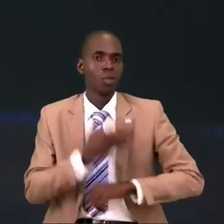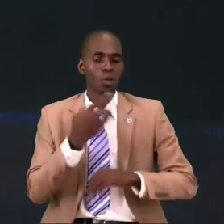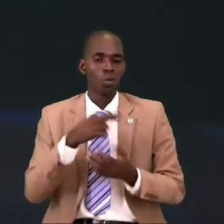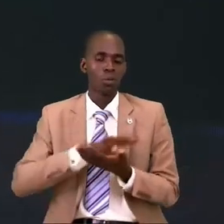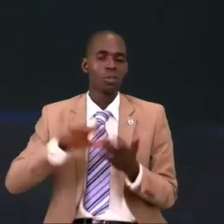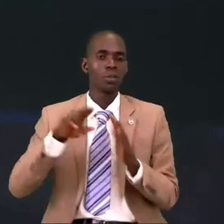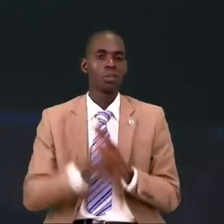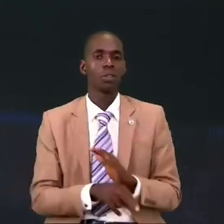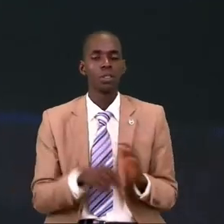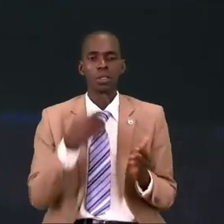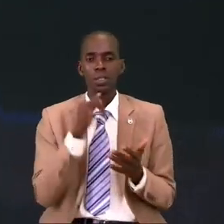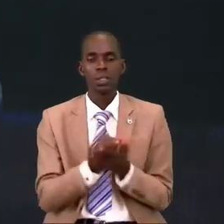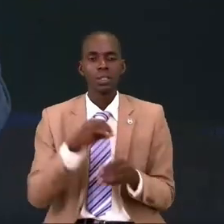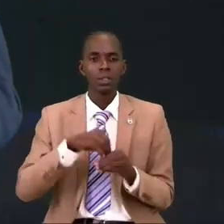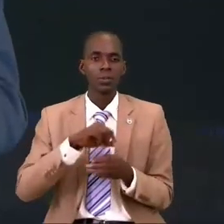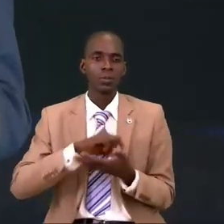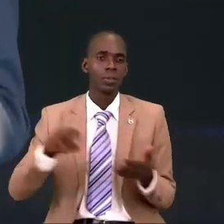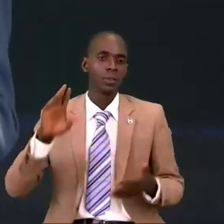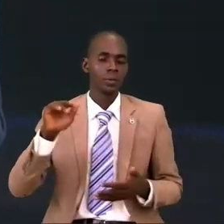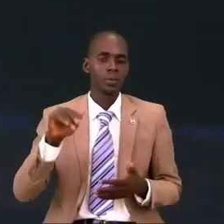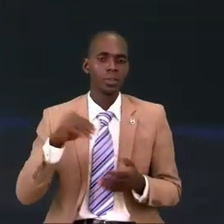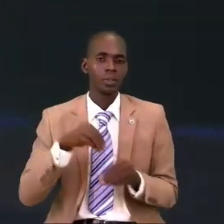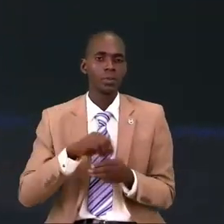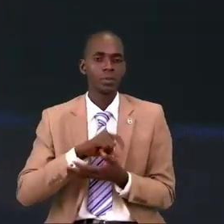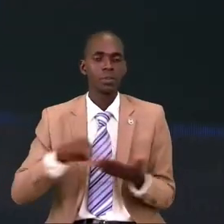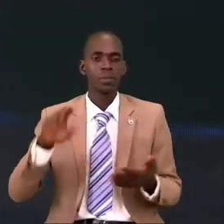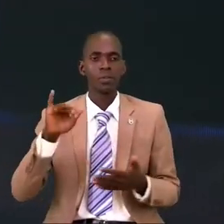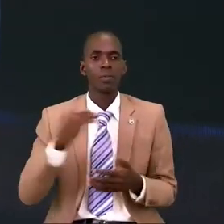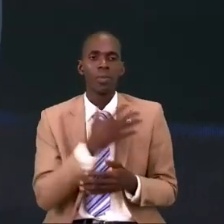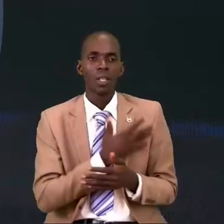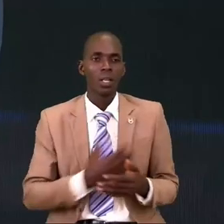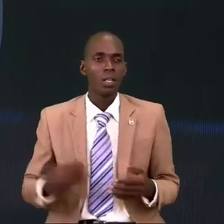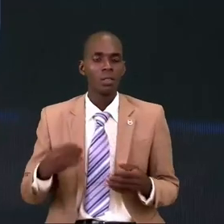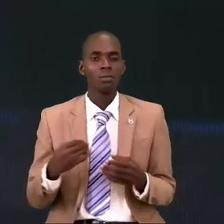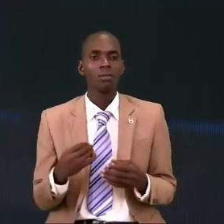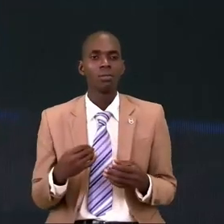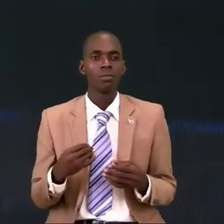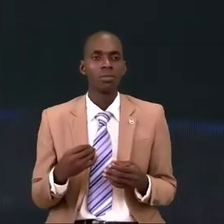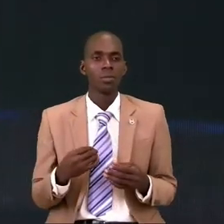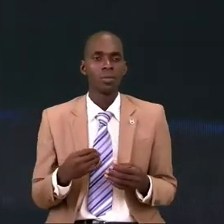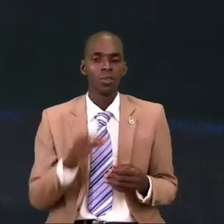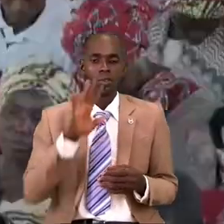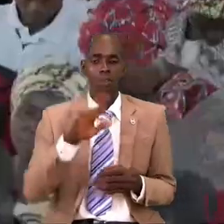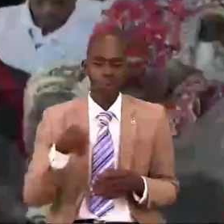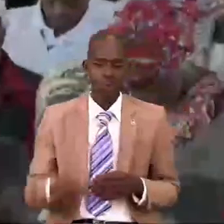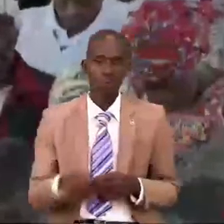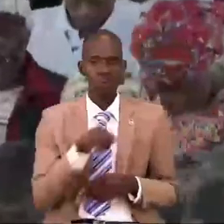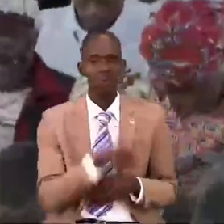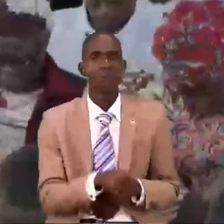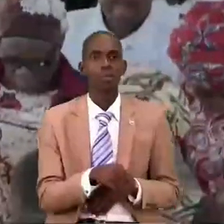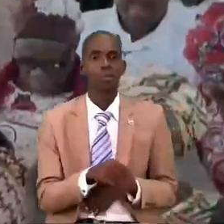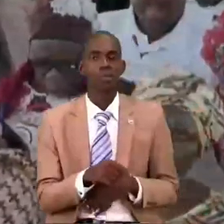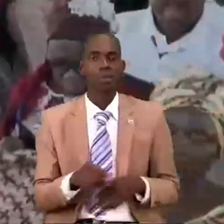pieds le zèle que donne l'évangile de paix.